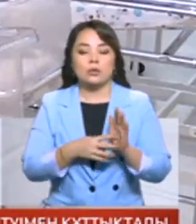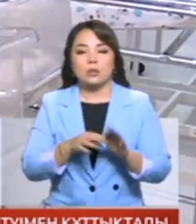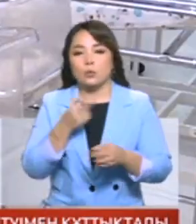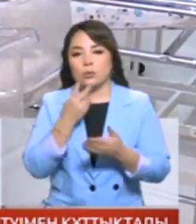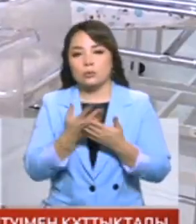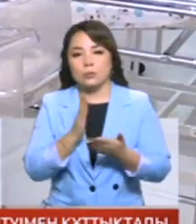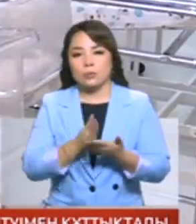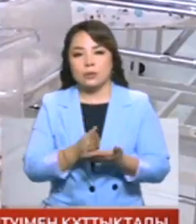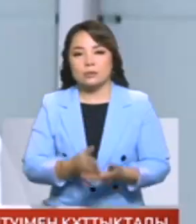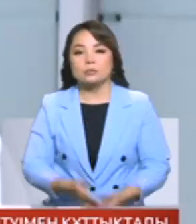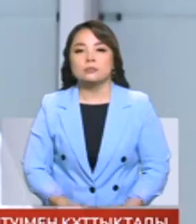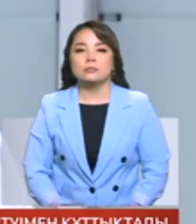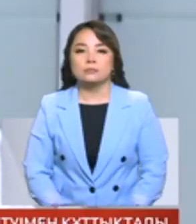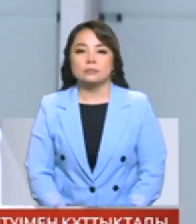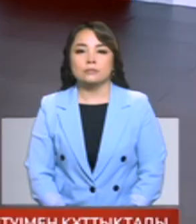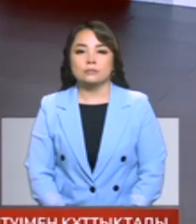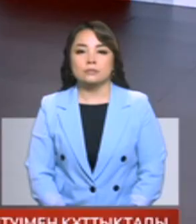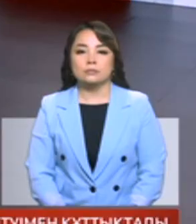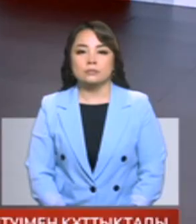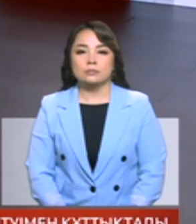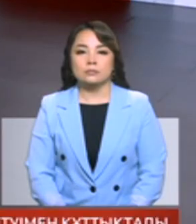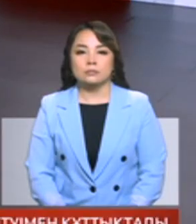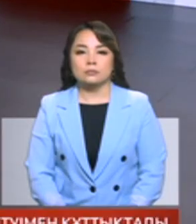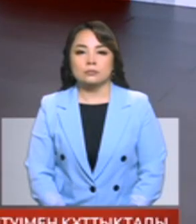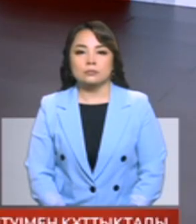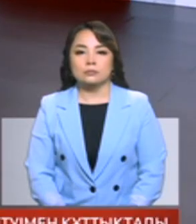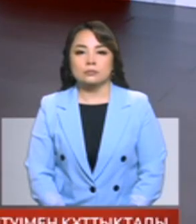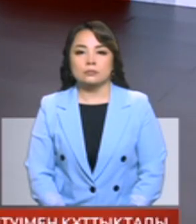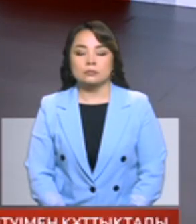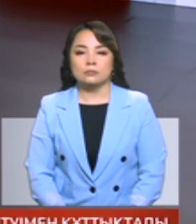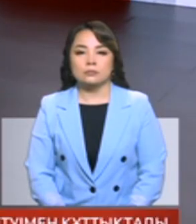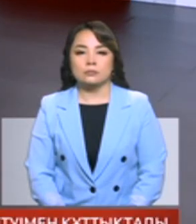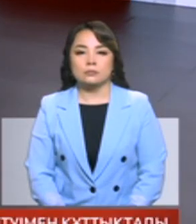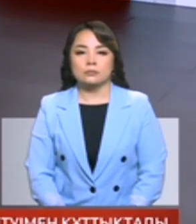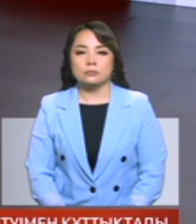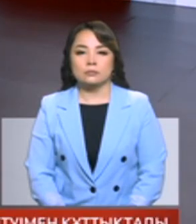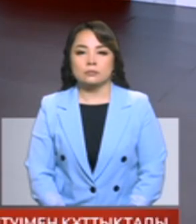Рахмет, Аяулым.